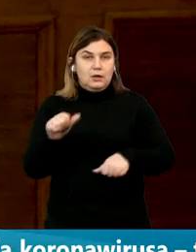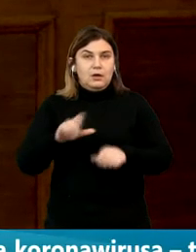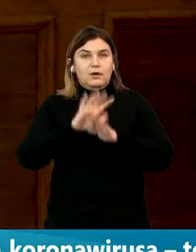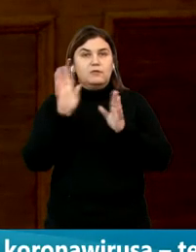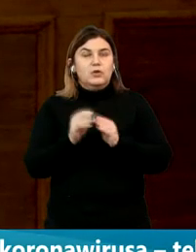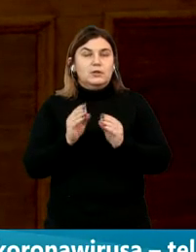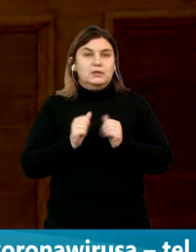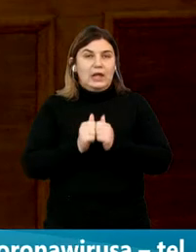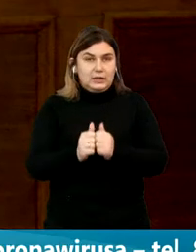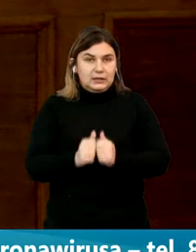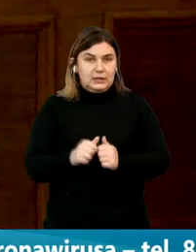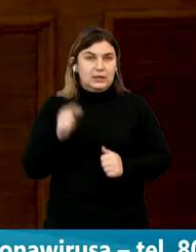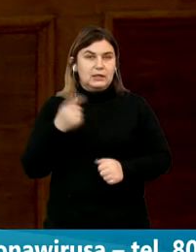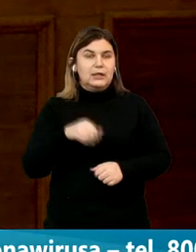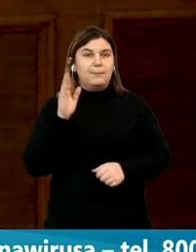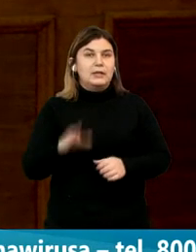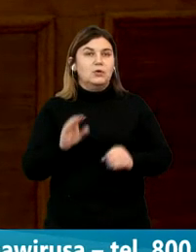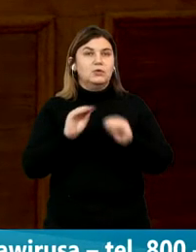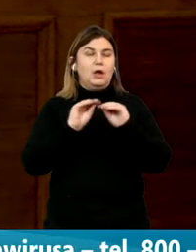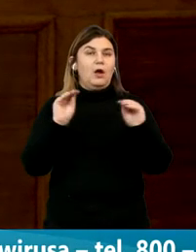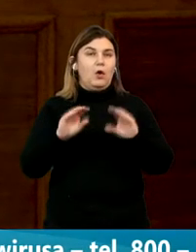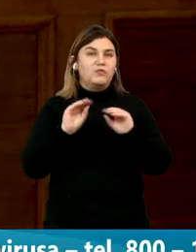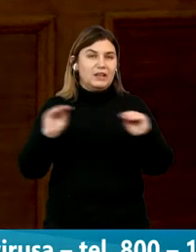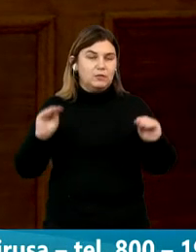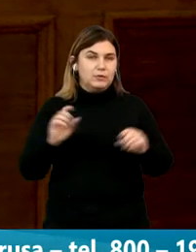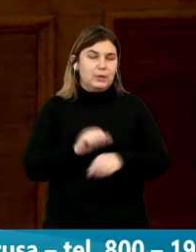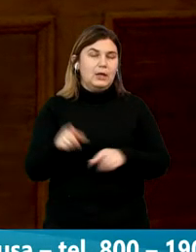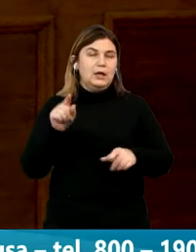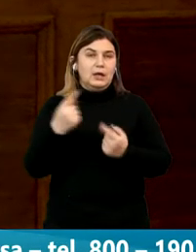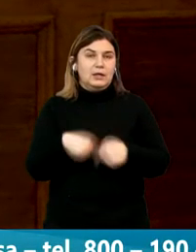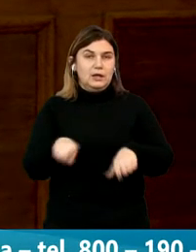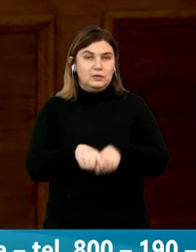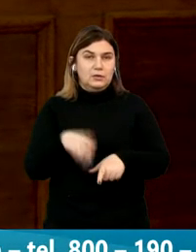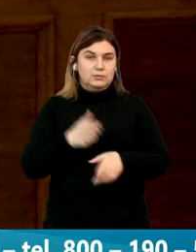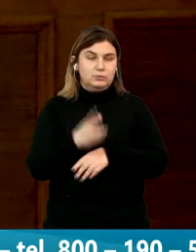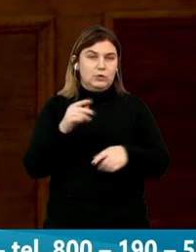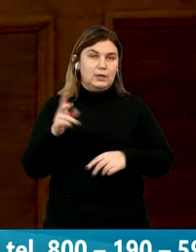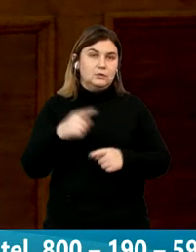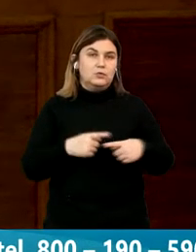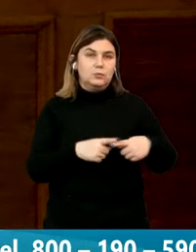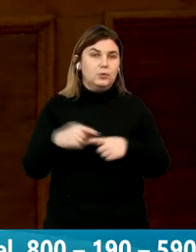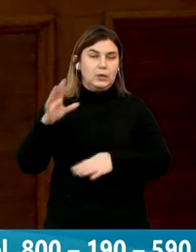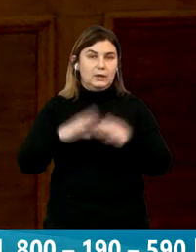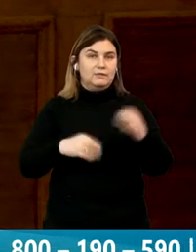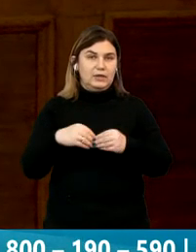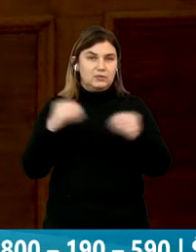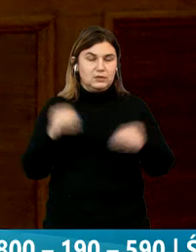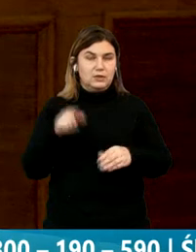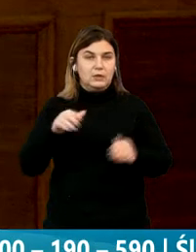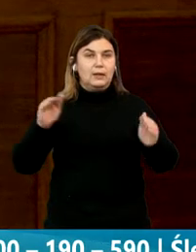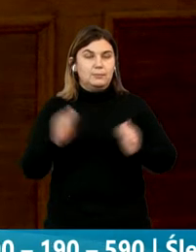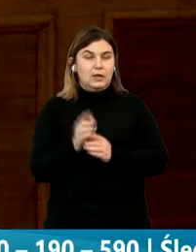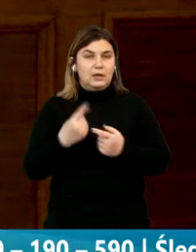zadania, nie będące oświatowymi, realizowane są przede wszystkim właśnie przez spółkę inwestycyjną. Te mniejsze